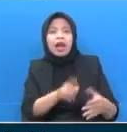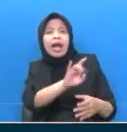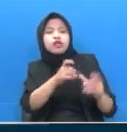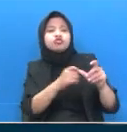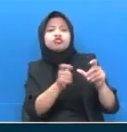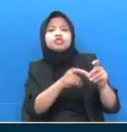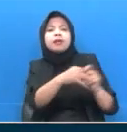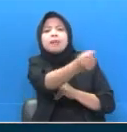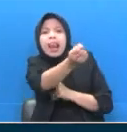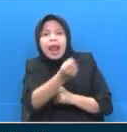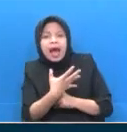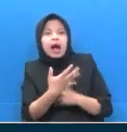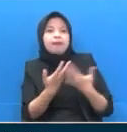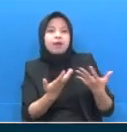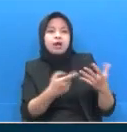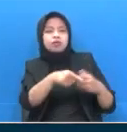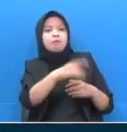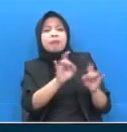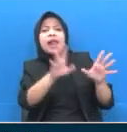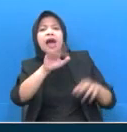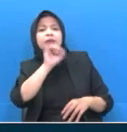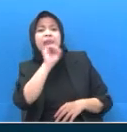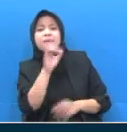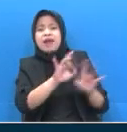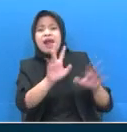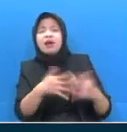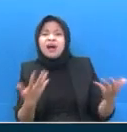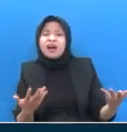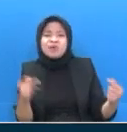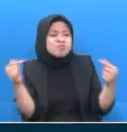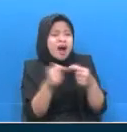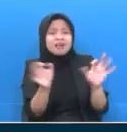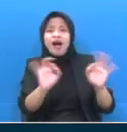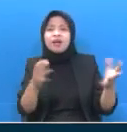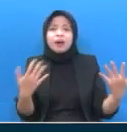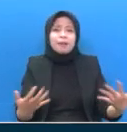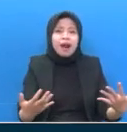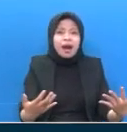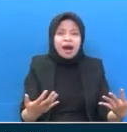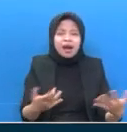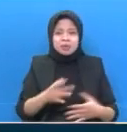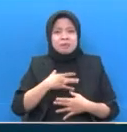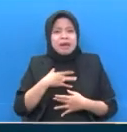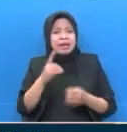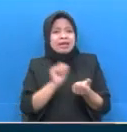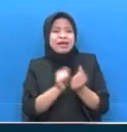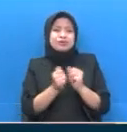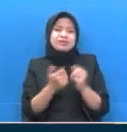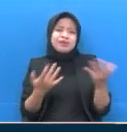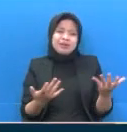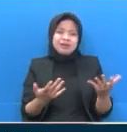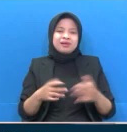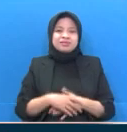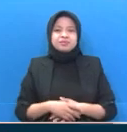lagi terhadap Letak, itu juga berbeda lagi. Nah, inilah yang menarik dari kasus ini. Penuntut